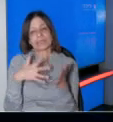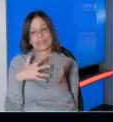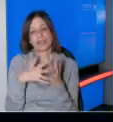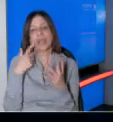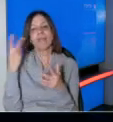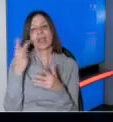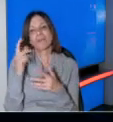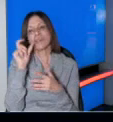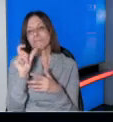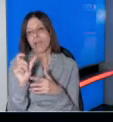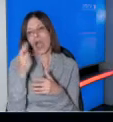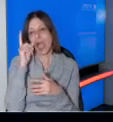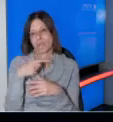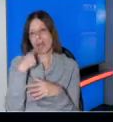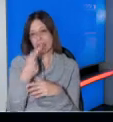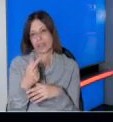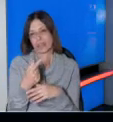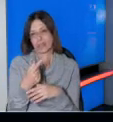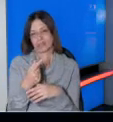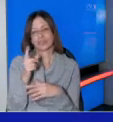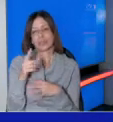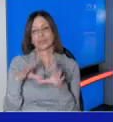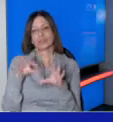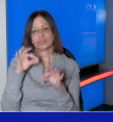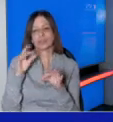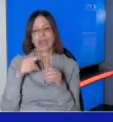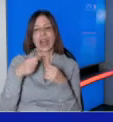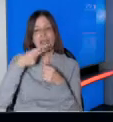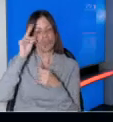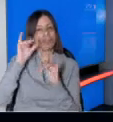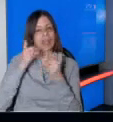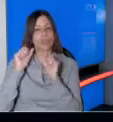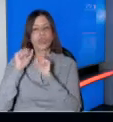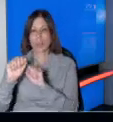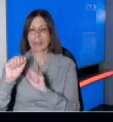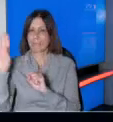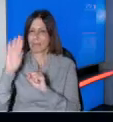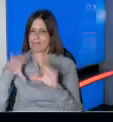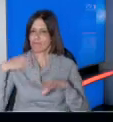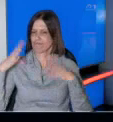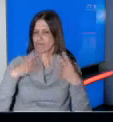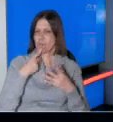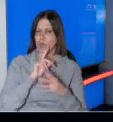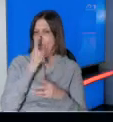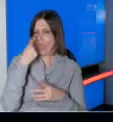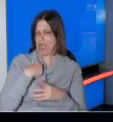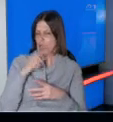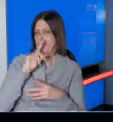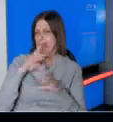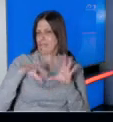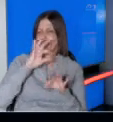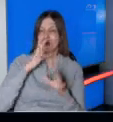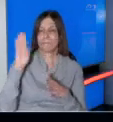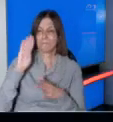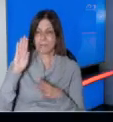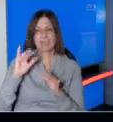כמובן במילה אני חייב להגיד, כמובן שמצביעי הליכוד שכן תומכים בנתניהו, כמובן מתקוממים ואומרים, לא יגידו לנו במי לבחור, ואם